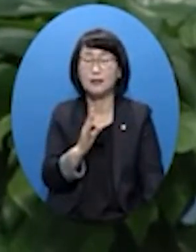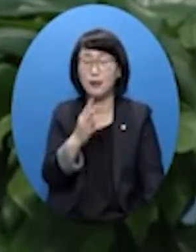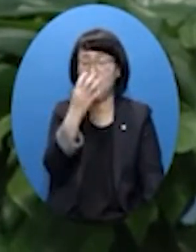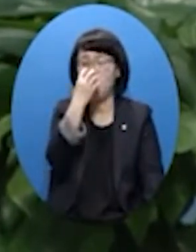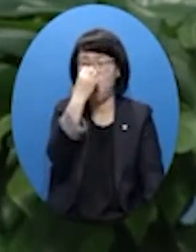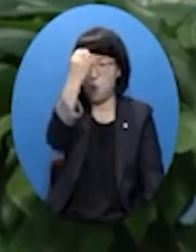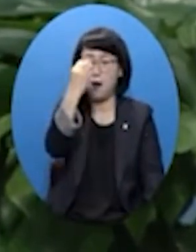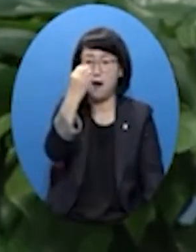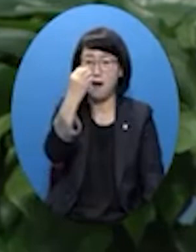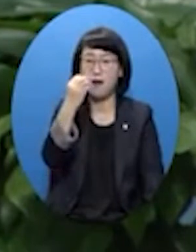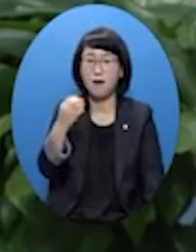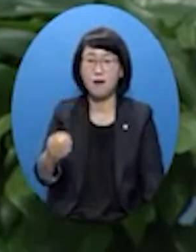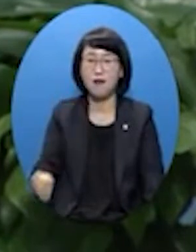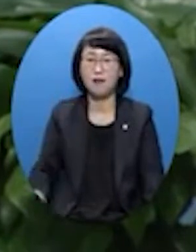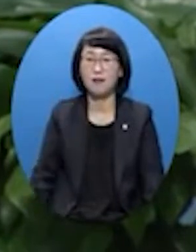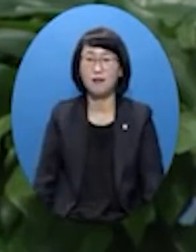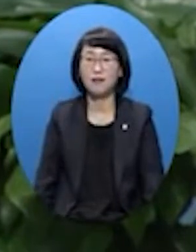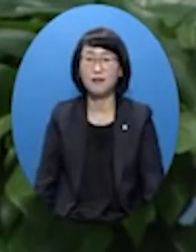교만한 존재입니다